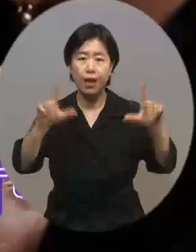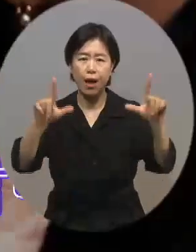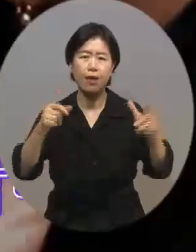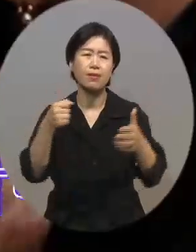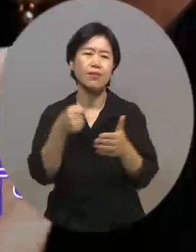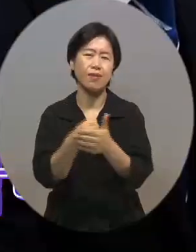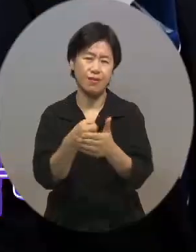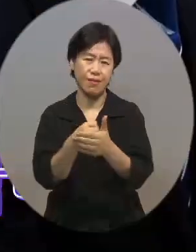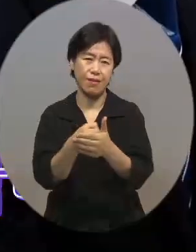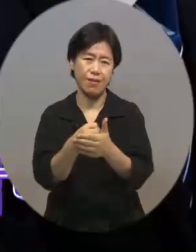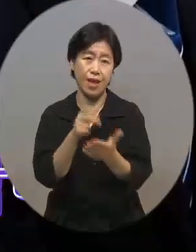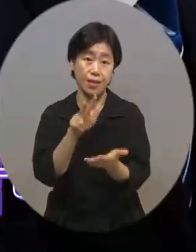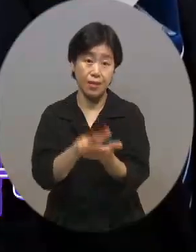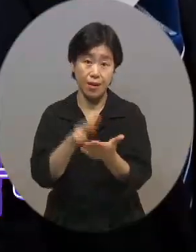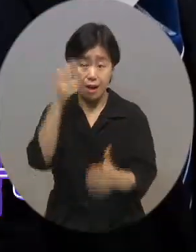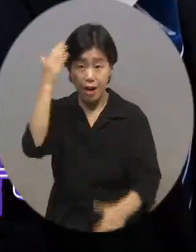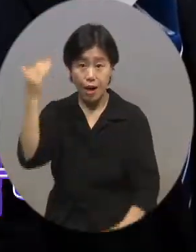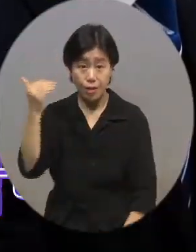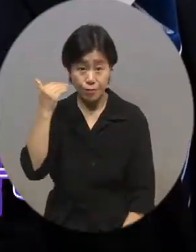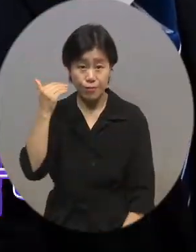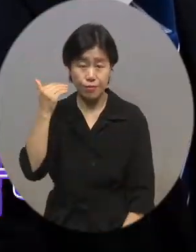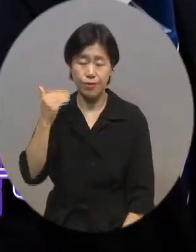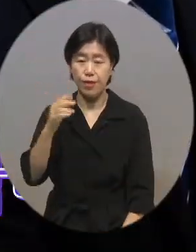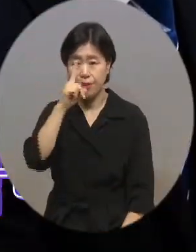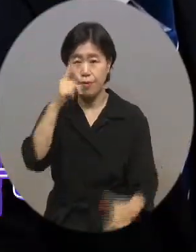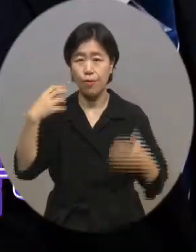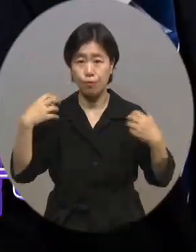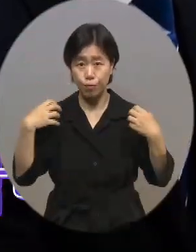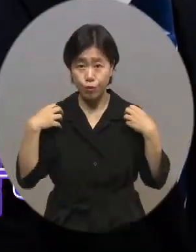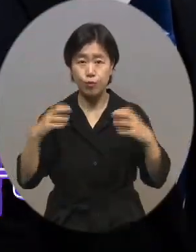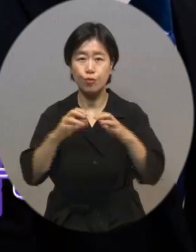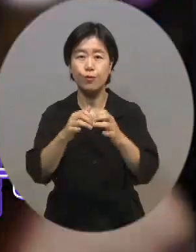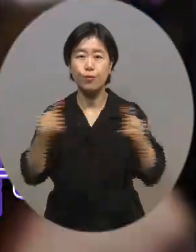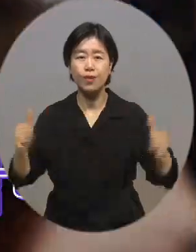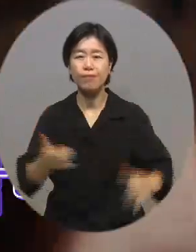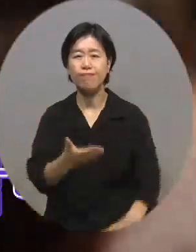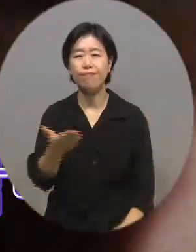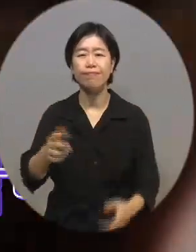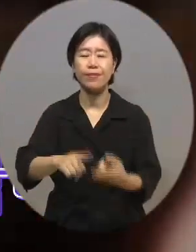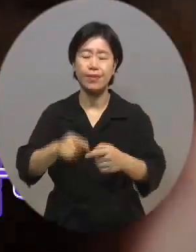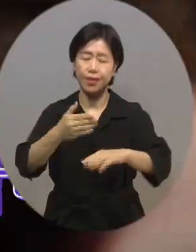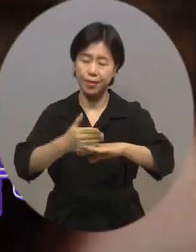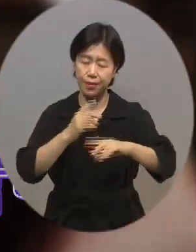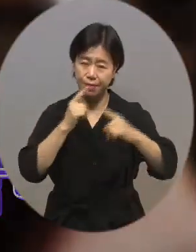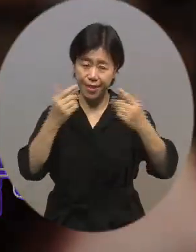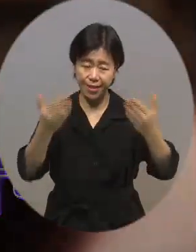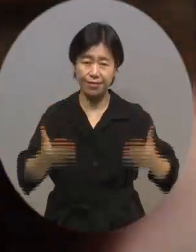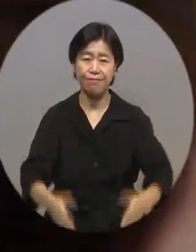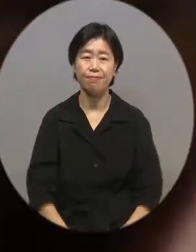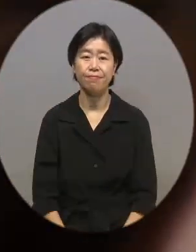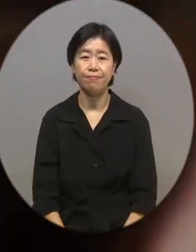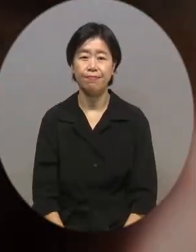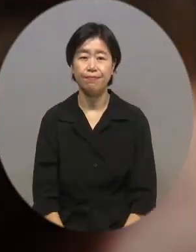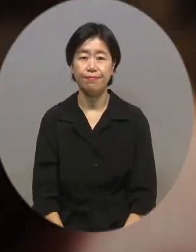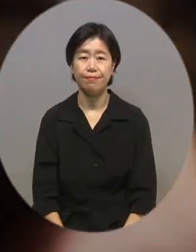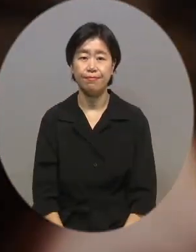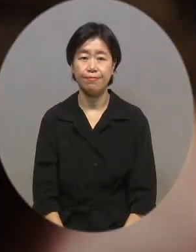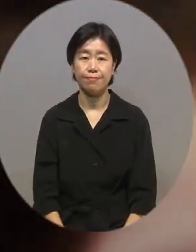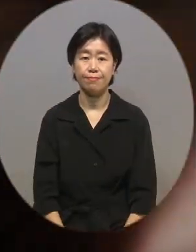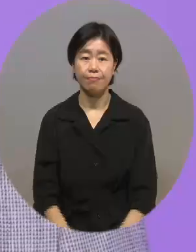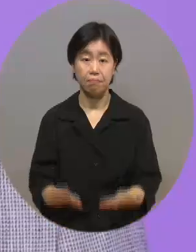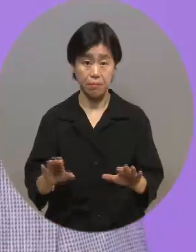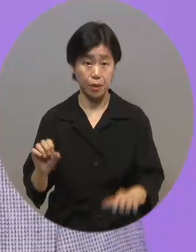제정해준 이 대한민국 정부와 한국 국민들에게 정말 감사의 말씀을 드리고 싶습니다. 이